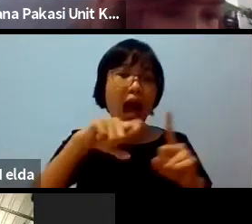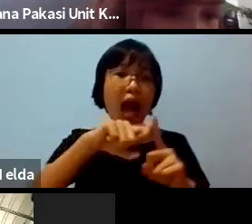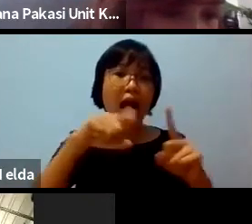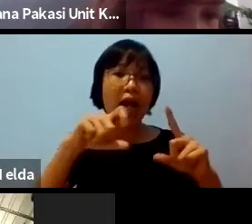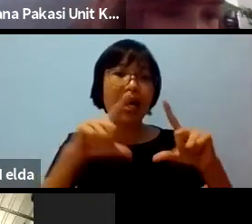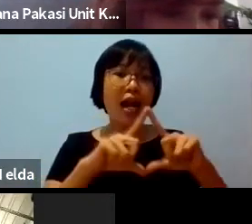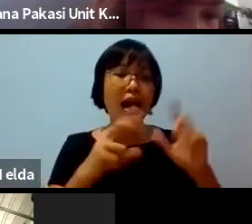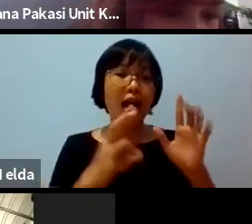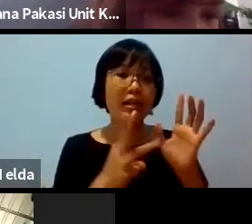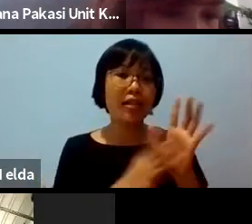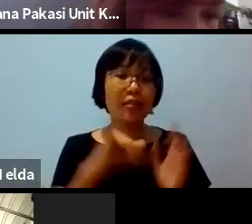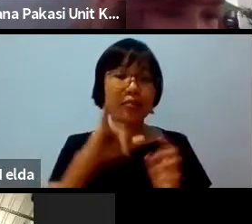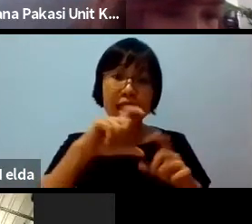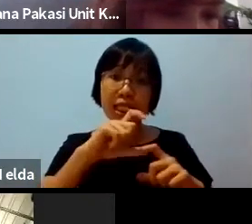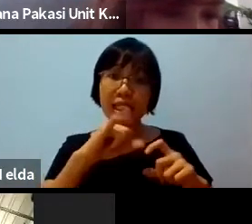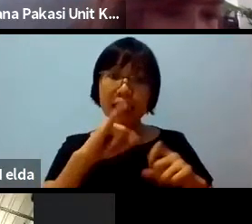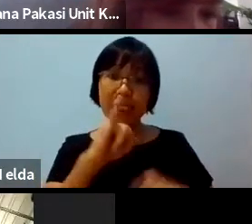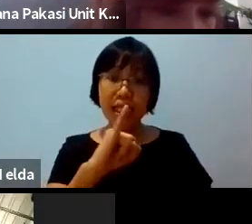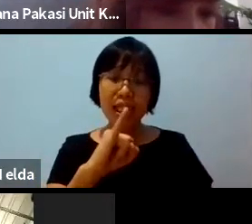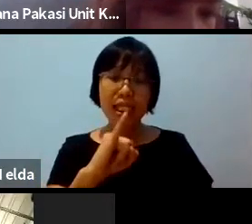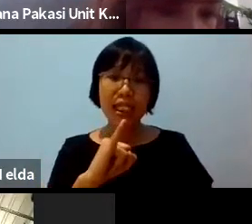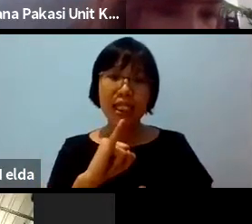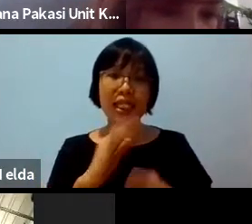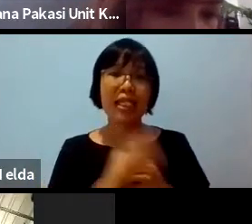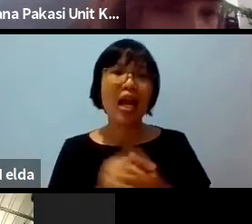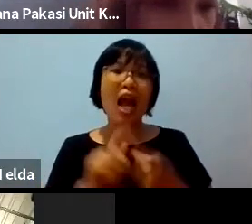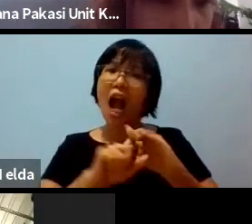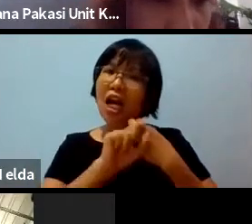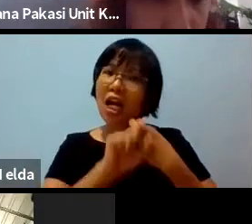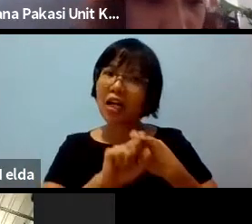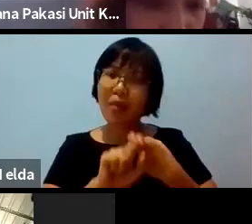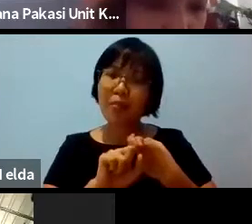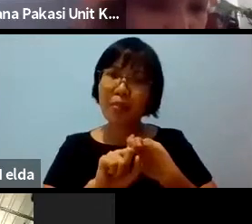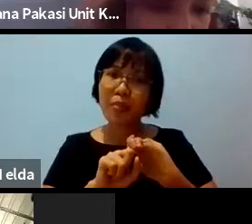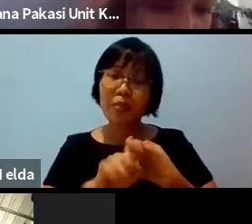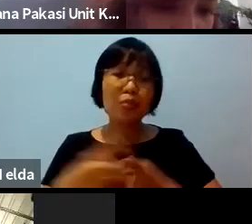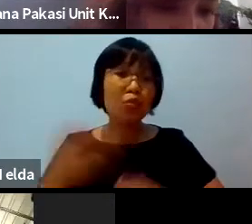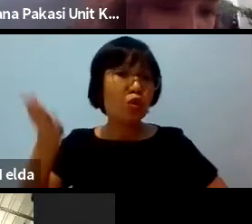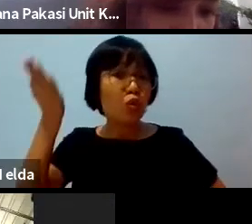Jembatan itu menjadi agak larut dengan adanya